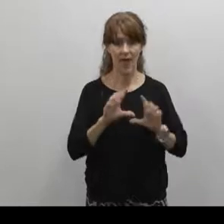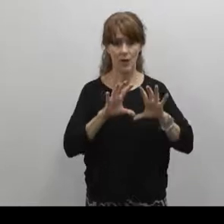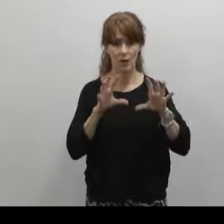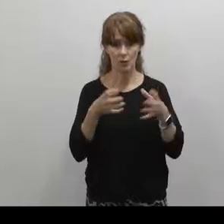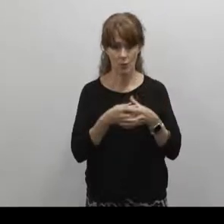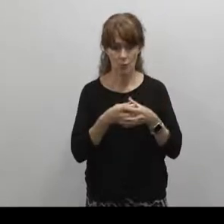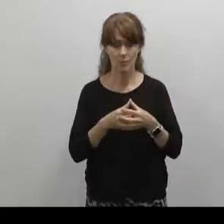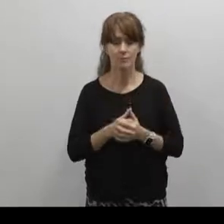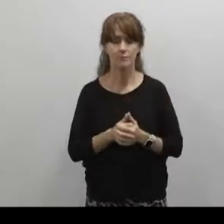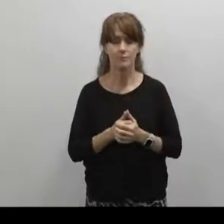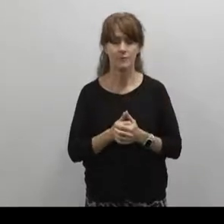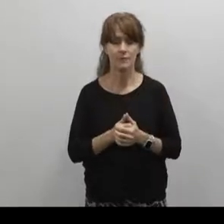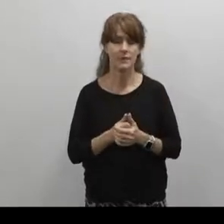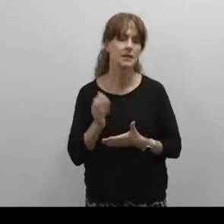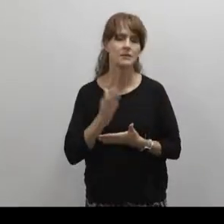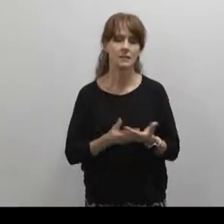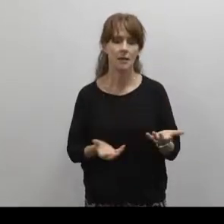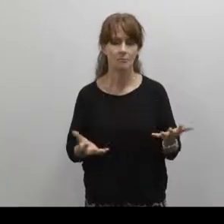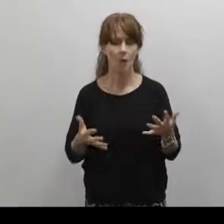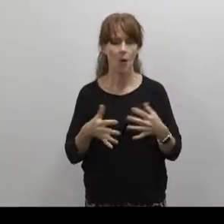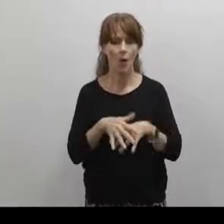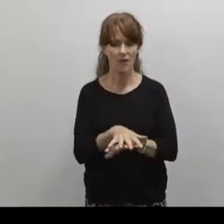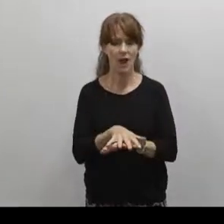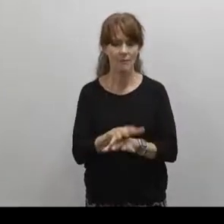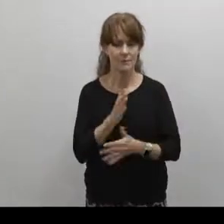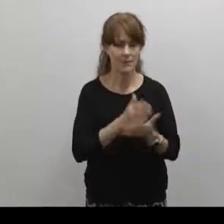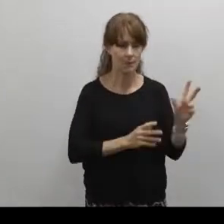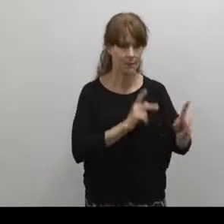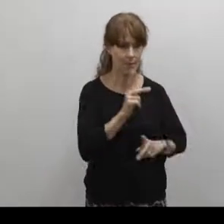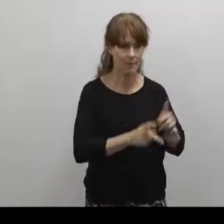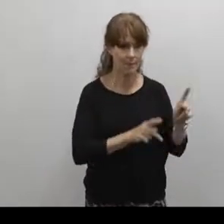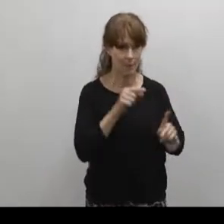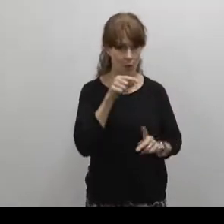នៃការប្រើប្រាស់ថាមពលហ្នឹង ហើយ យើង ក៏ បាន